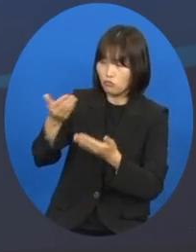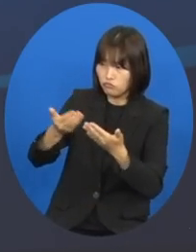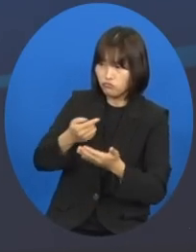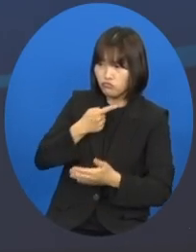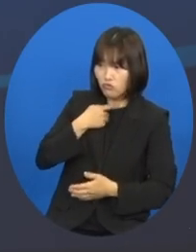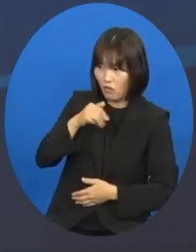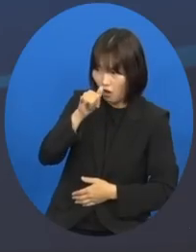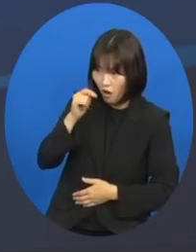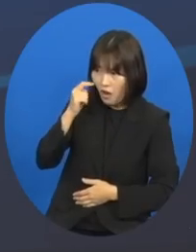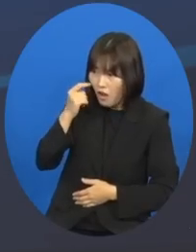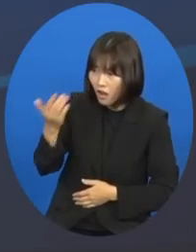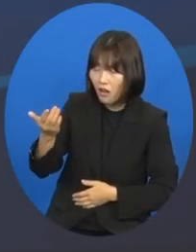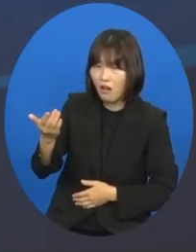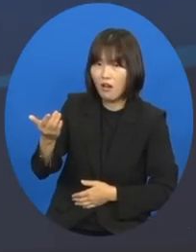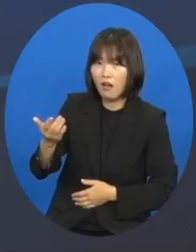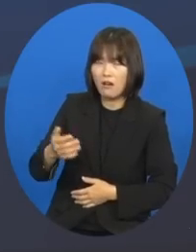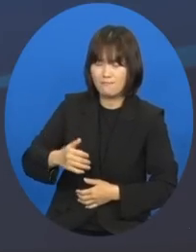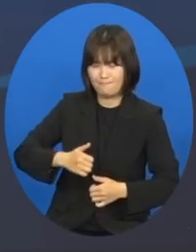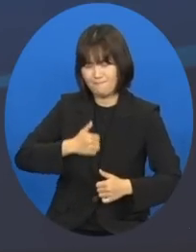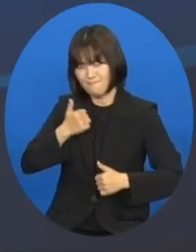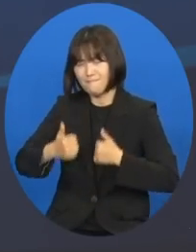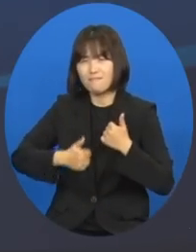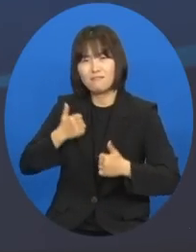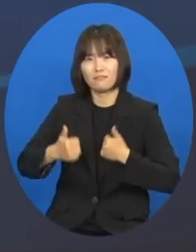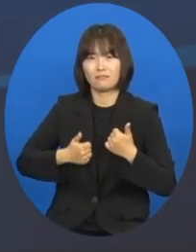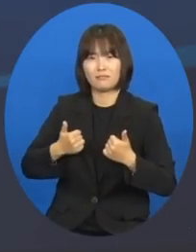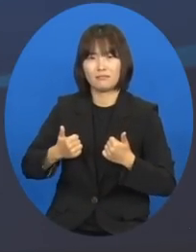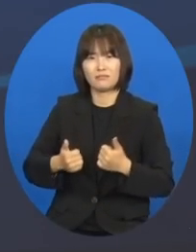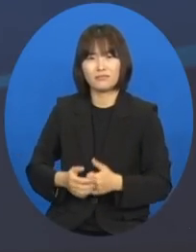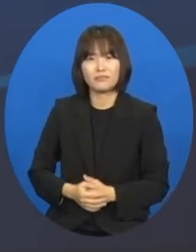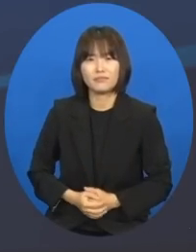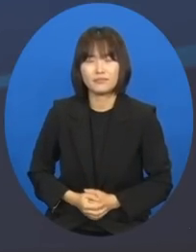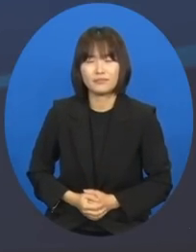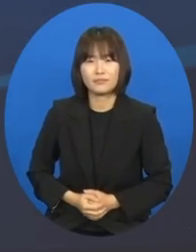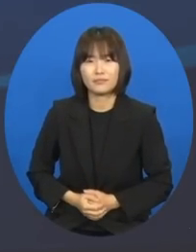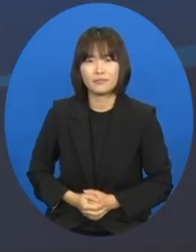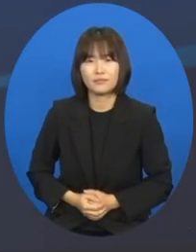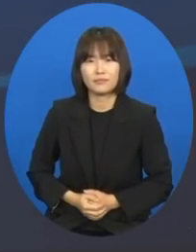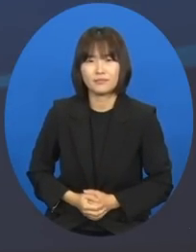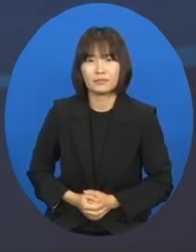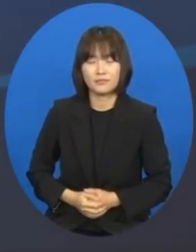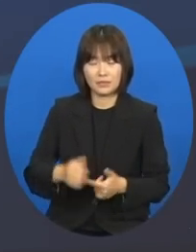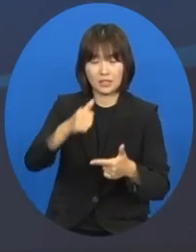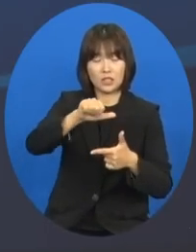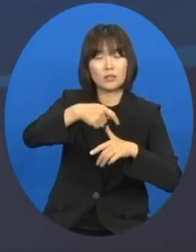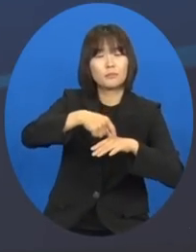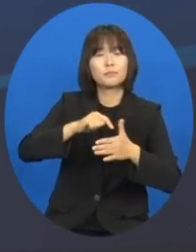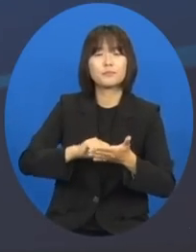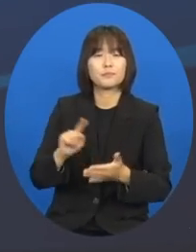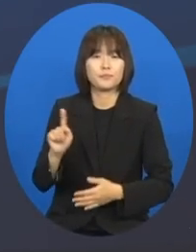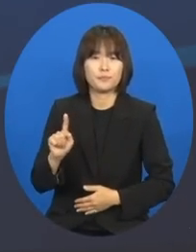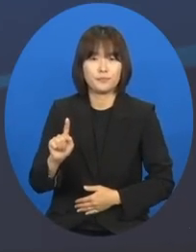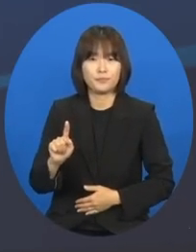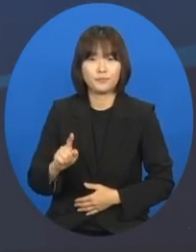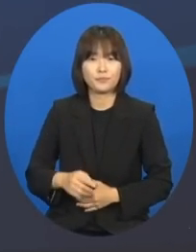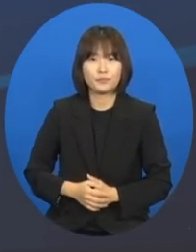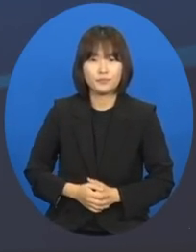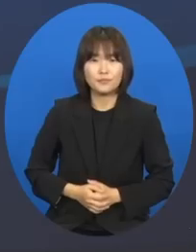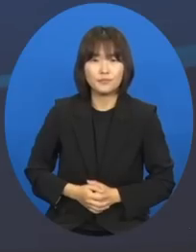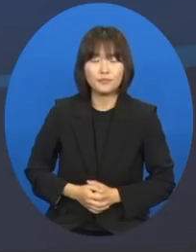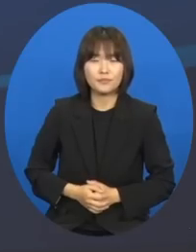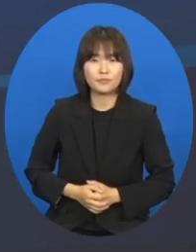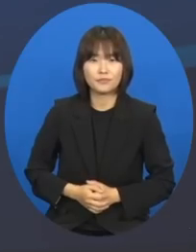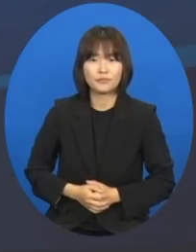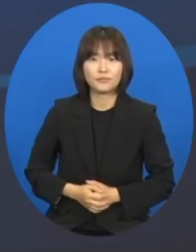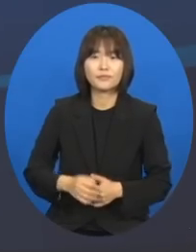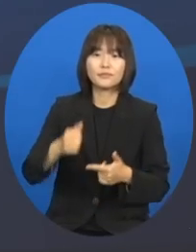아 그 아들이요 분노가 폭발을 했어요 여러분이 첫째 아들의 심리가 뭘까요 첫째